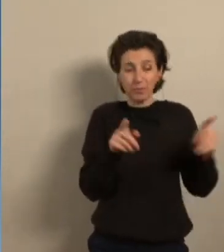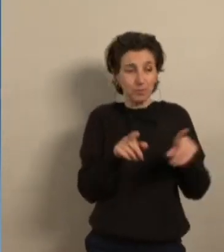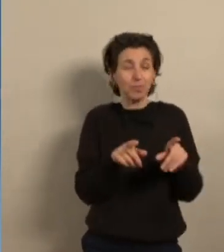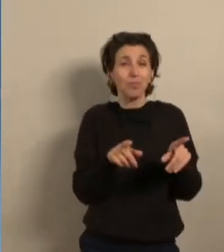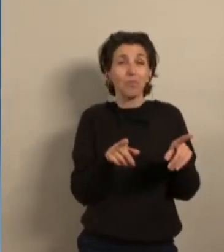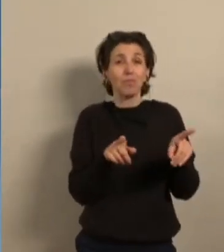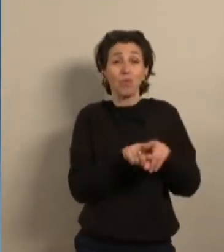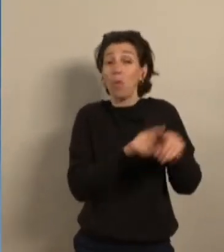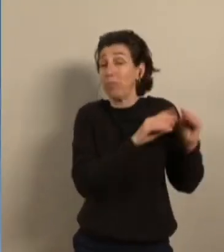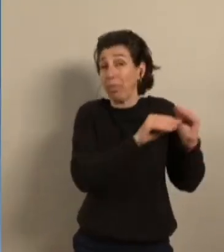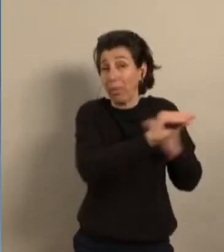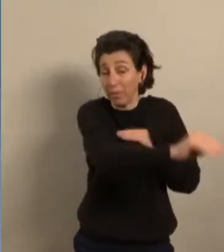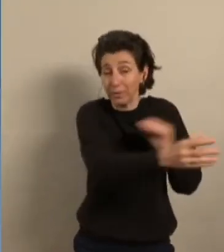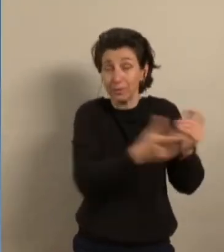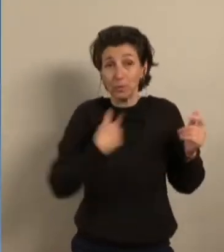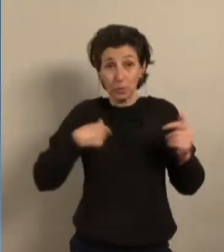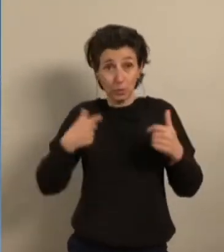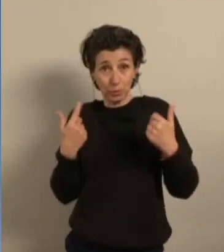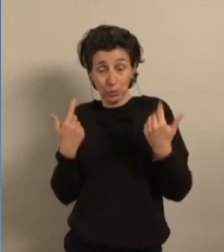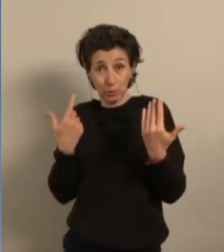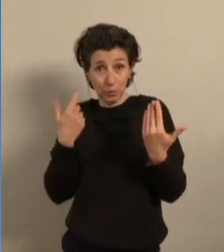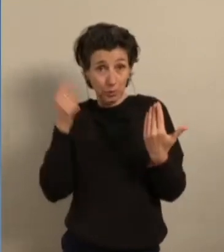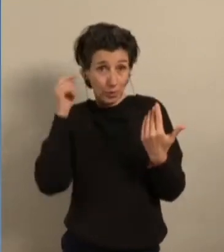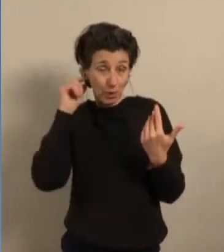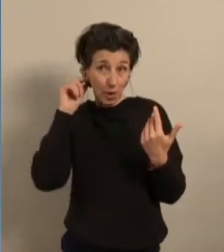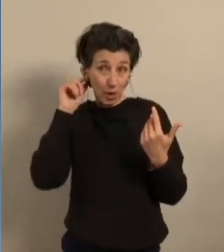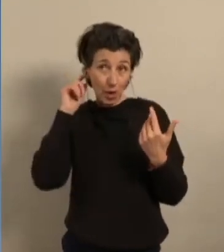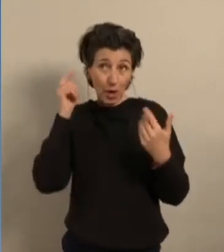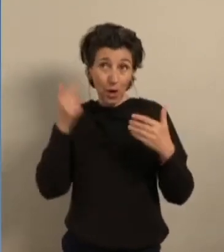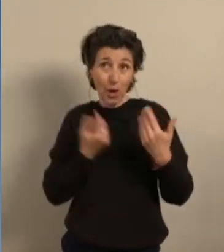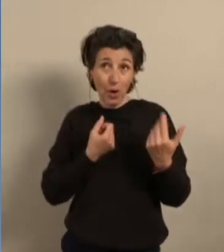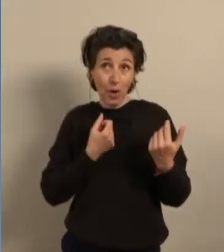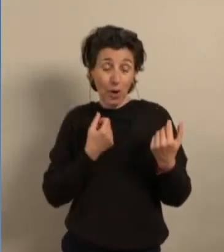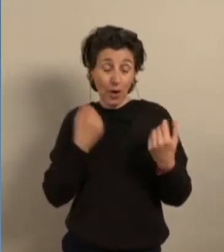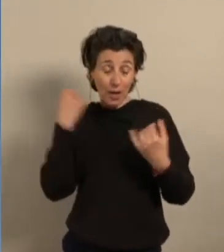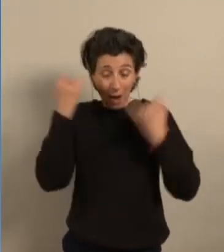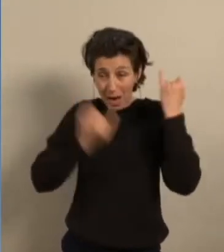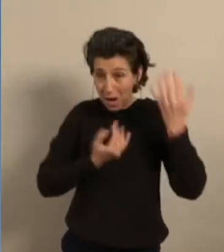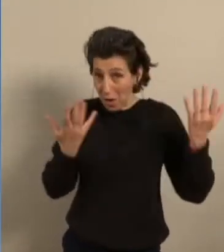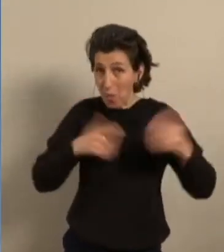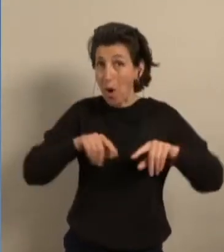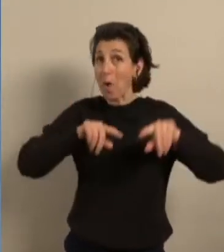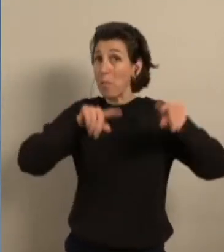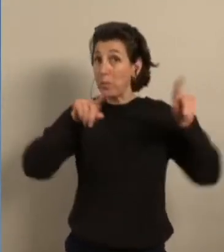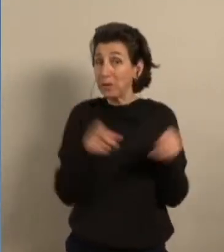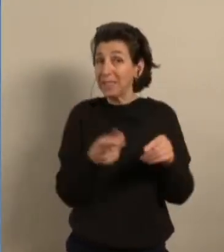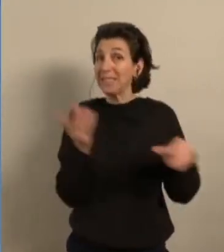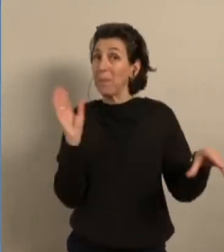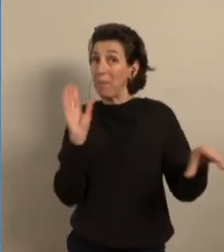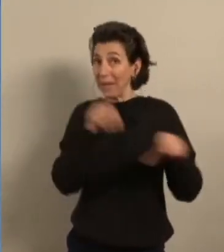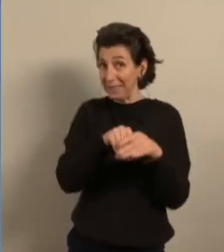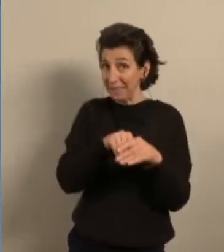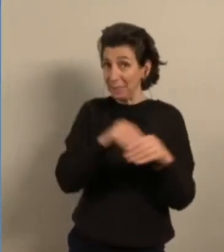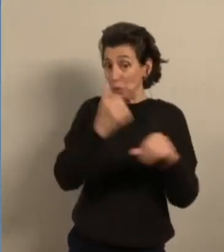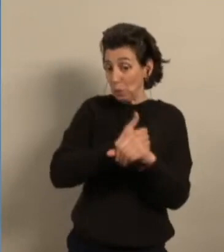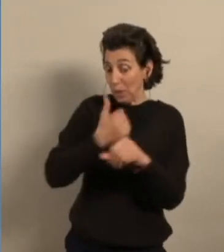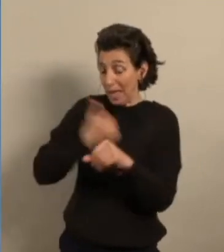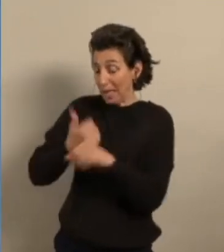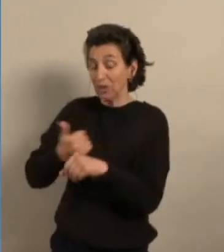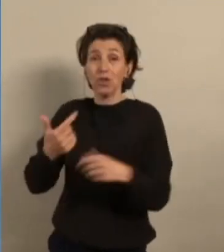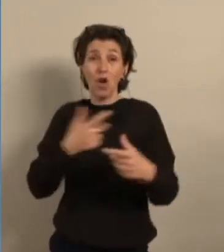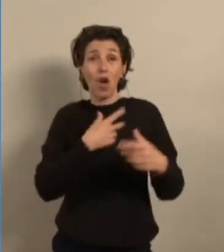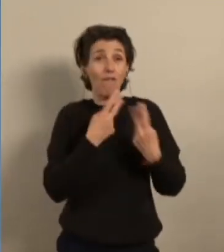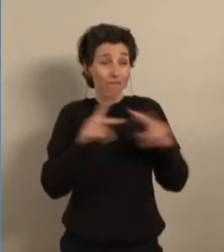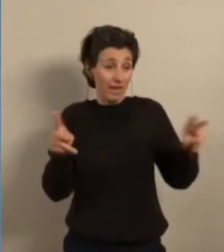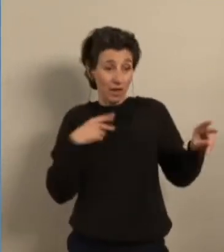le concept de budget participatif en listant chaque année tout ce que la ville devrait financer en urgence,